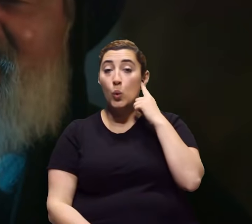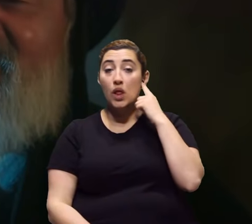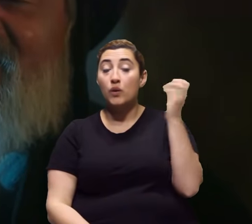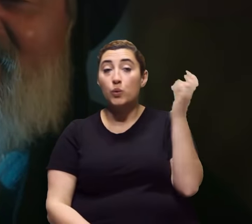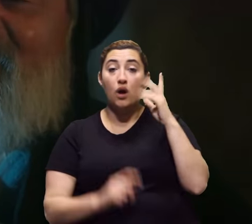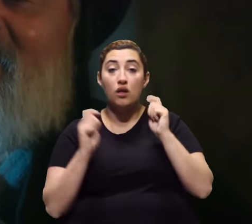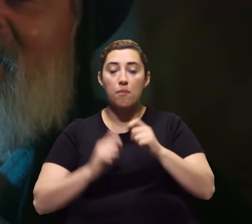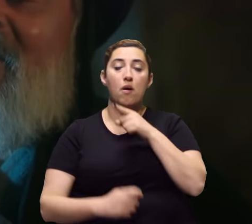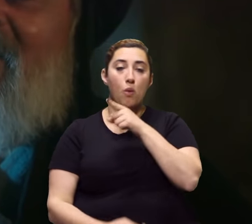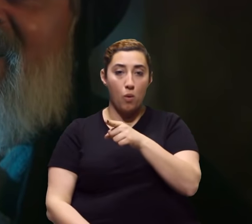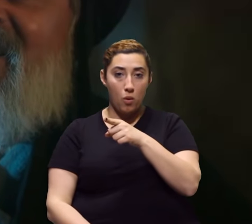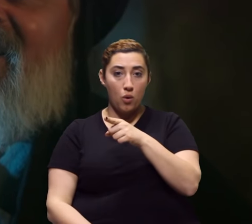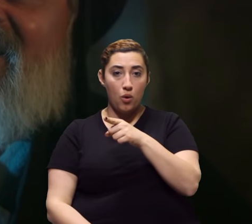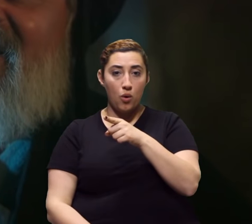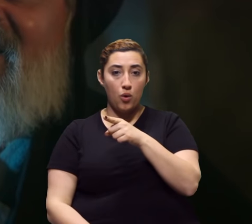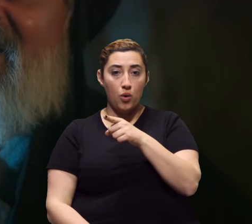kulaktan işiten o,